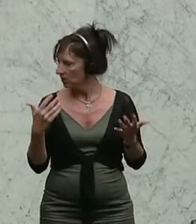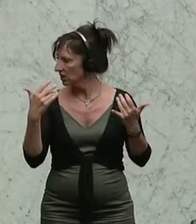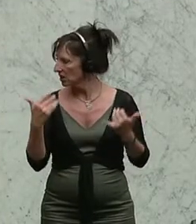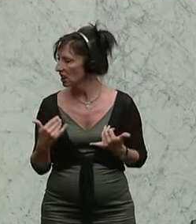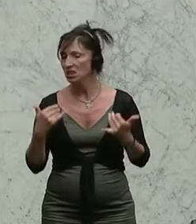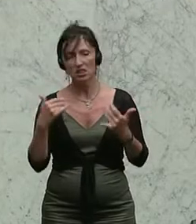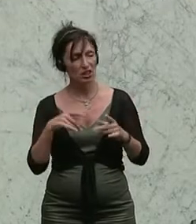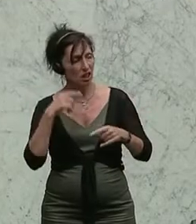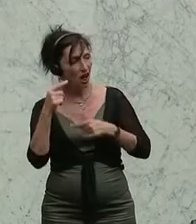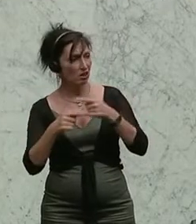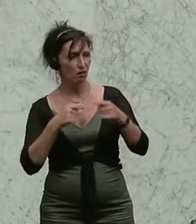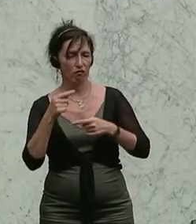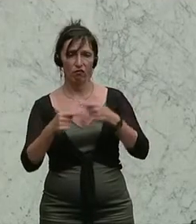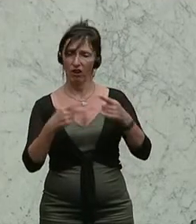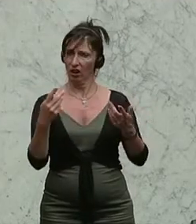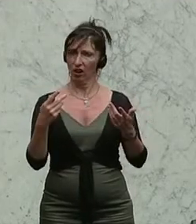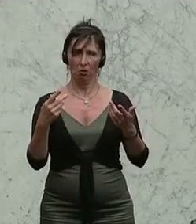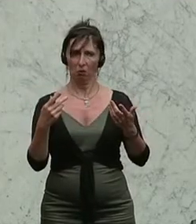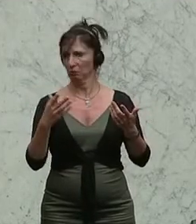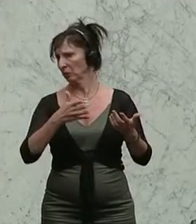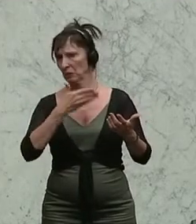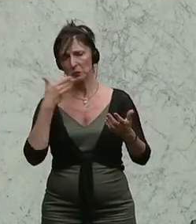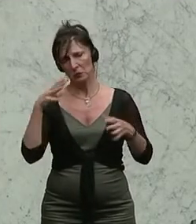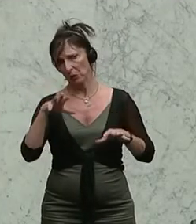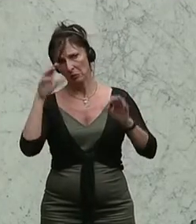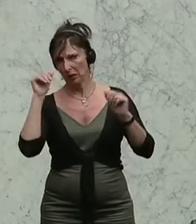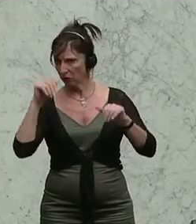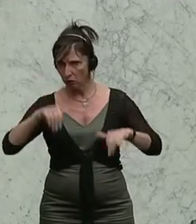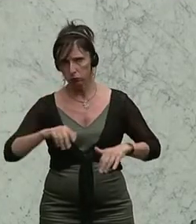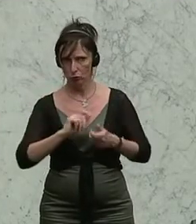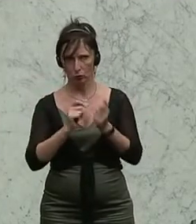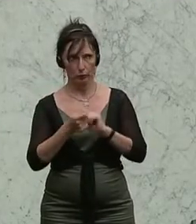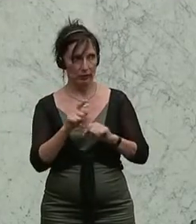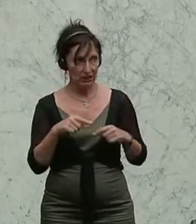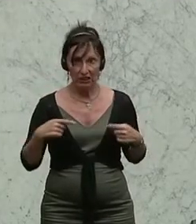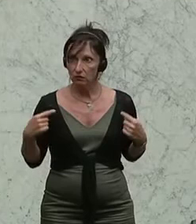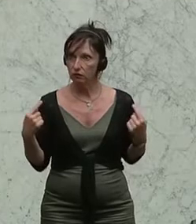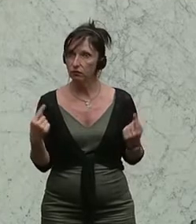im Gesetzestext auch Sorge zu tragen. Wir als der Gesetzgeber sind bitte